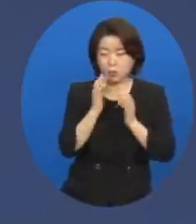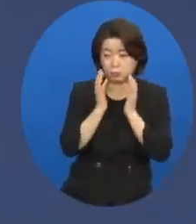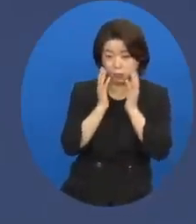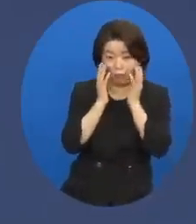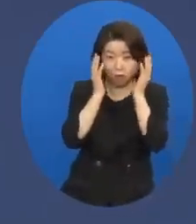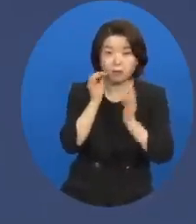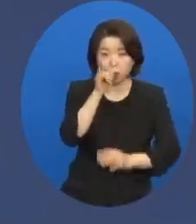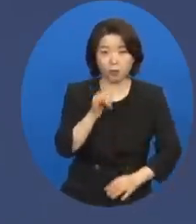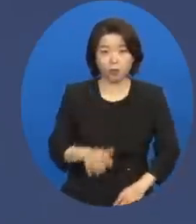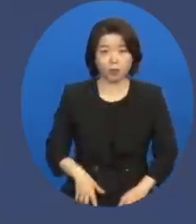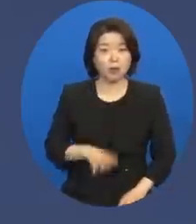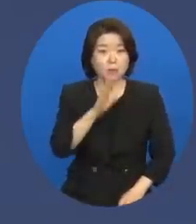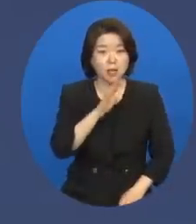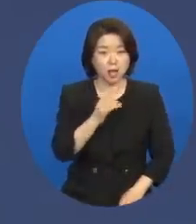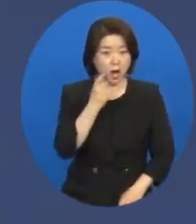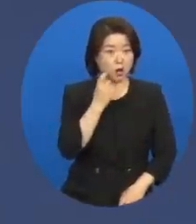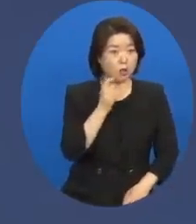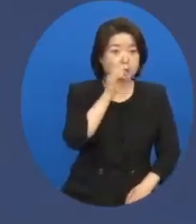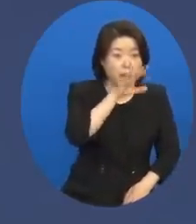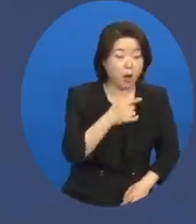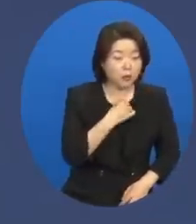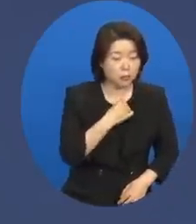빨개지잖아요. 거짓말하려면